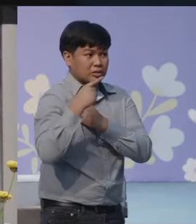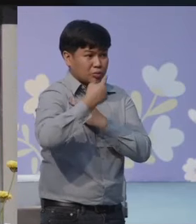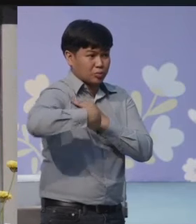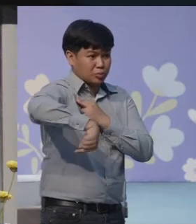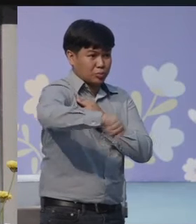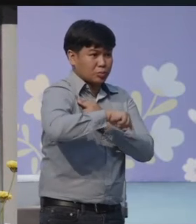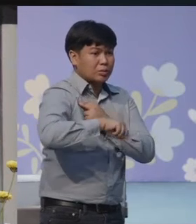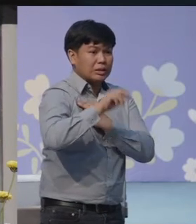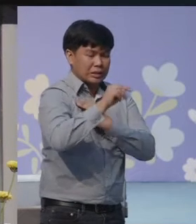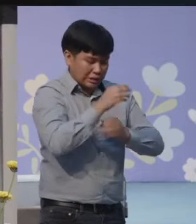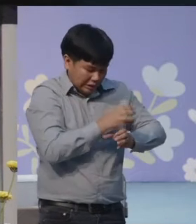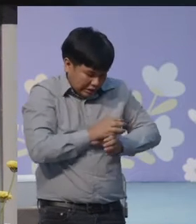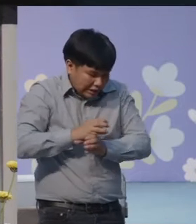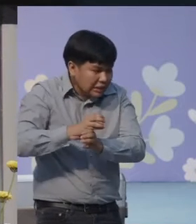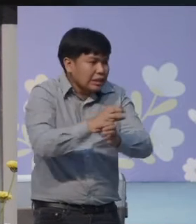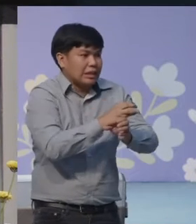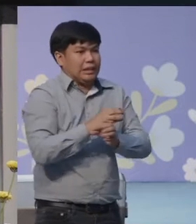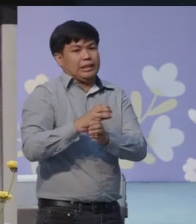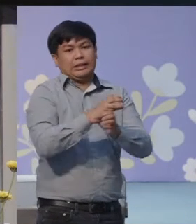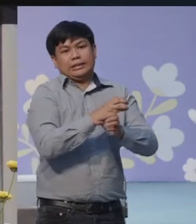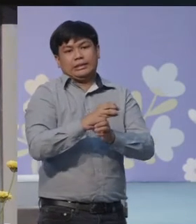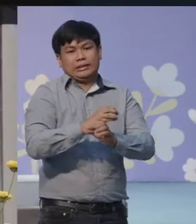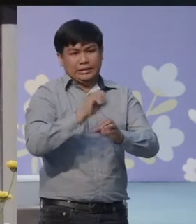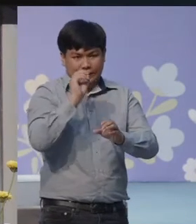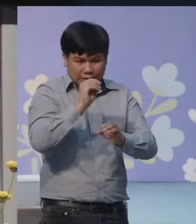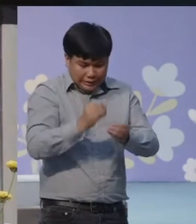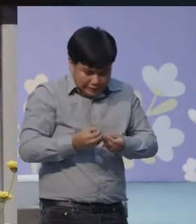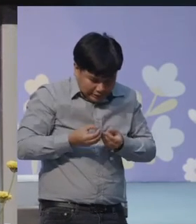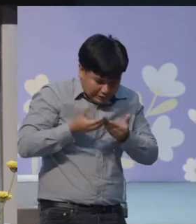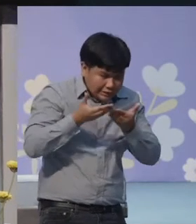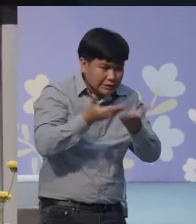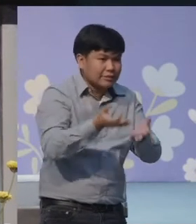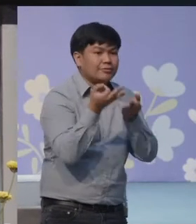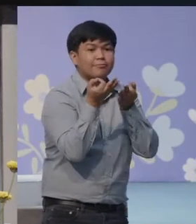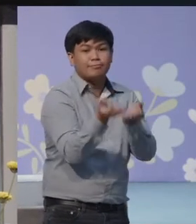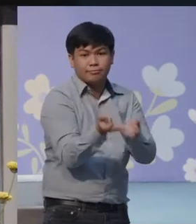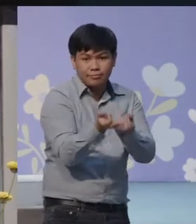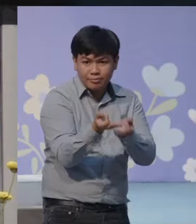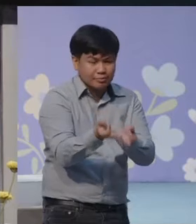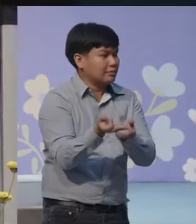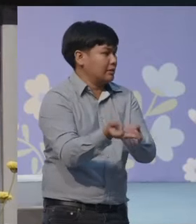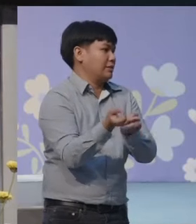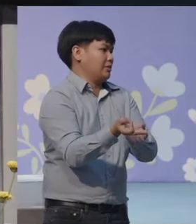dapat alagaan natin sila, bigyan ng mga pangangailangan,